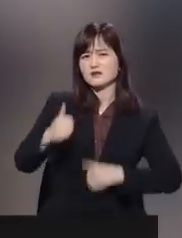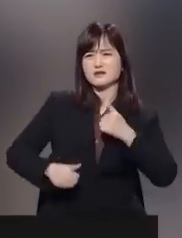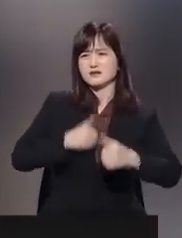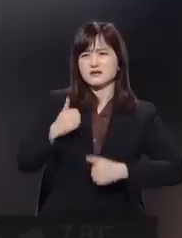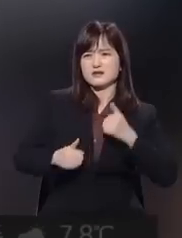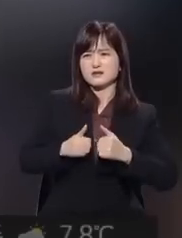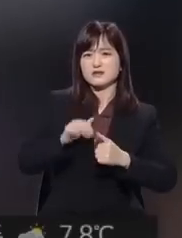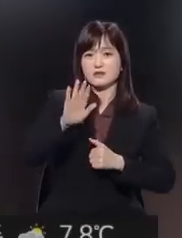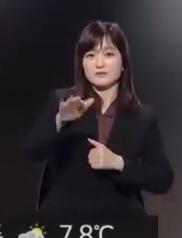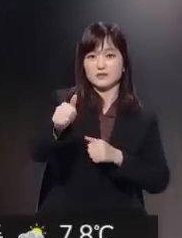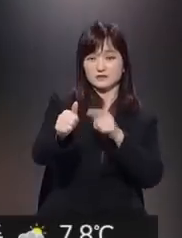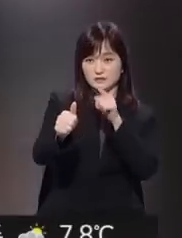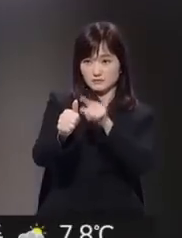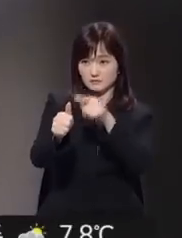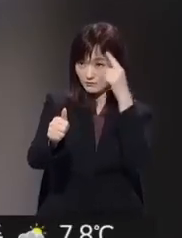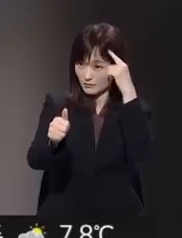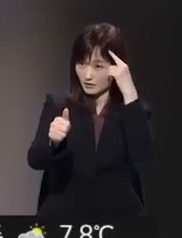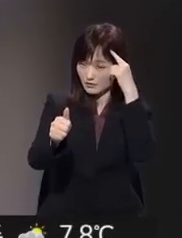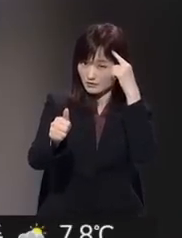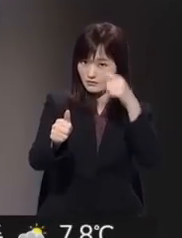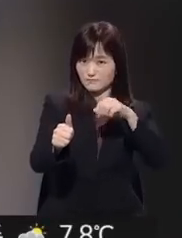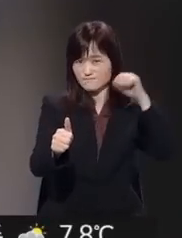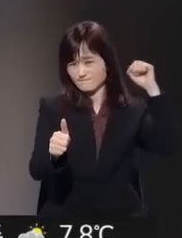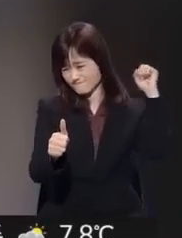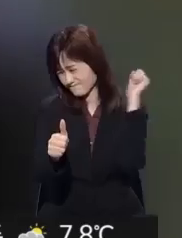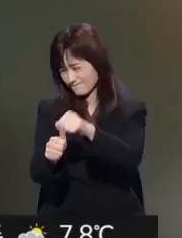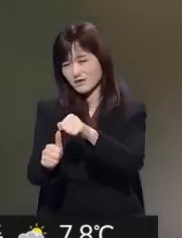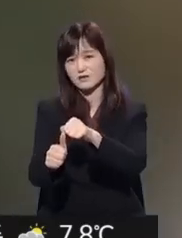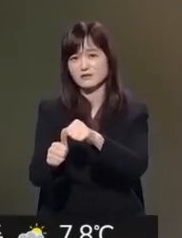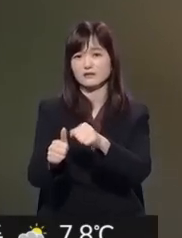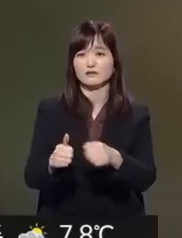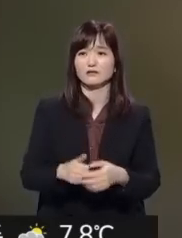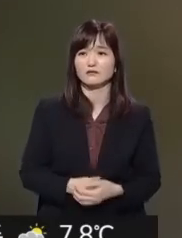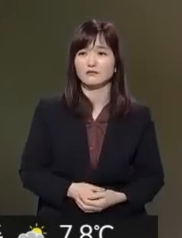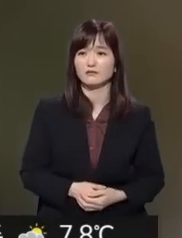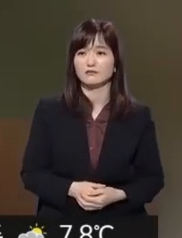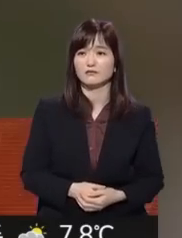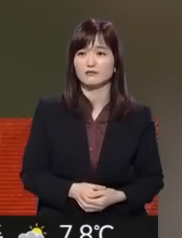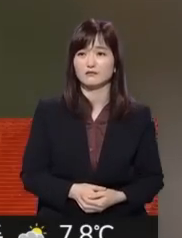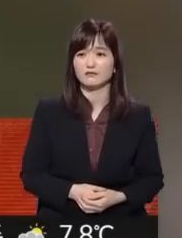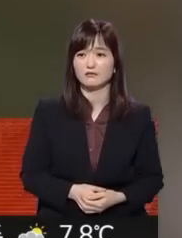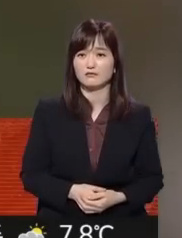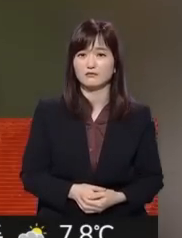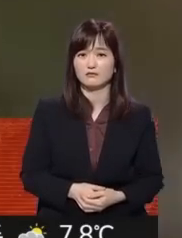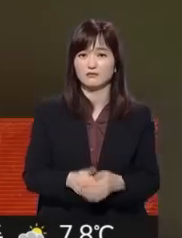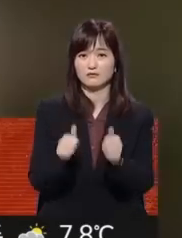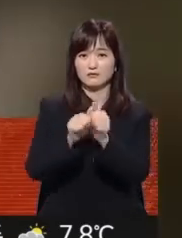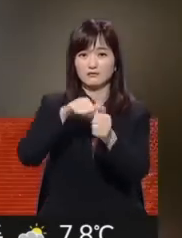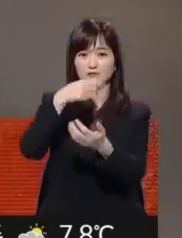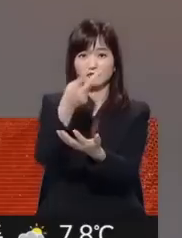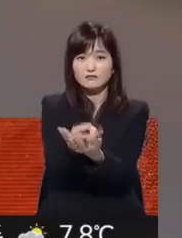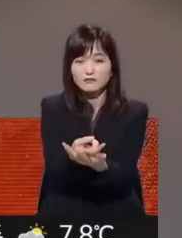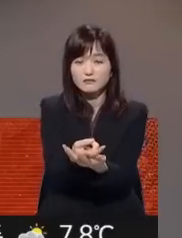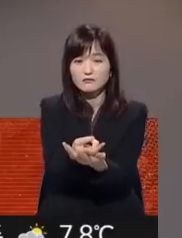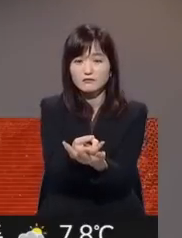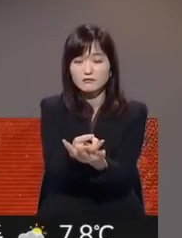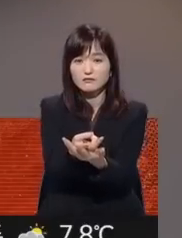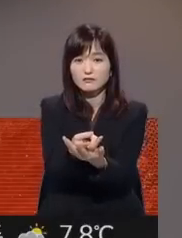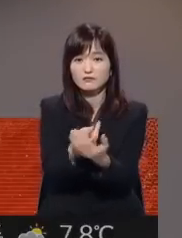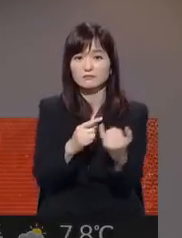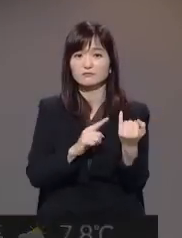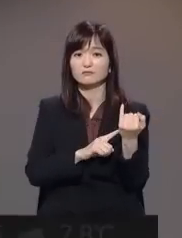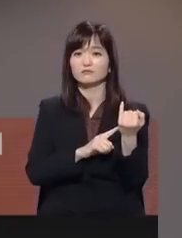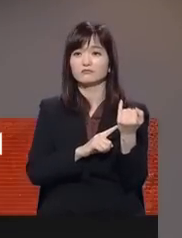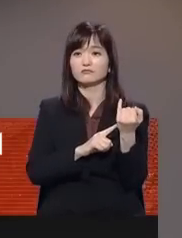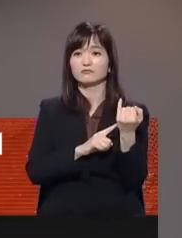결국 앞에 있던 남성의 머리를 있는 힘껏 칩니다. 왜 이렇게 때려, 왜? 남성은 그대로 땅바닥에 주저앉았는데 여성은